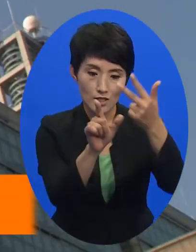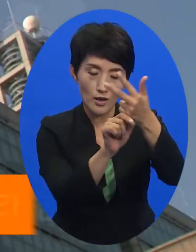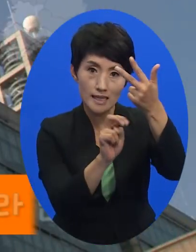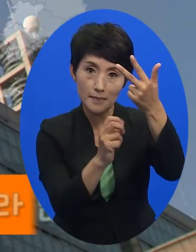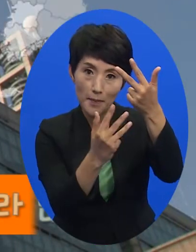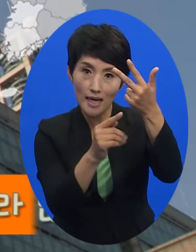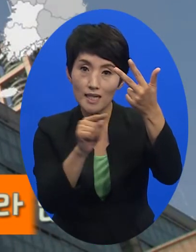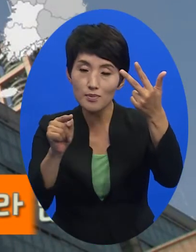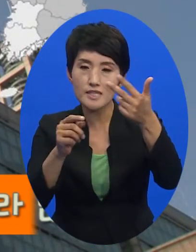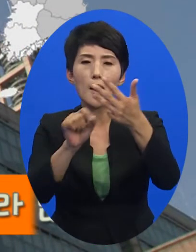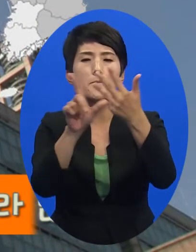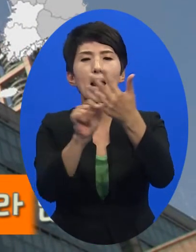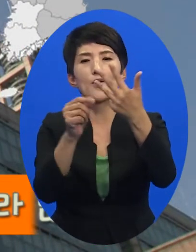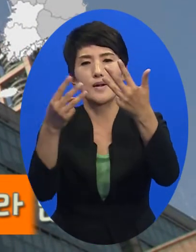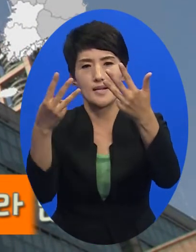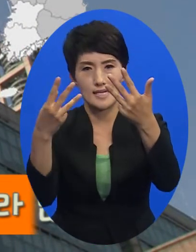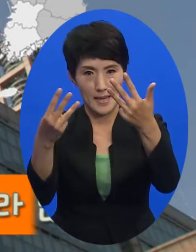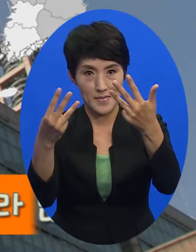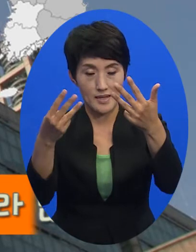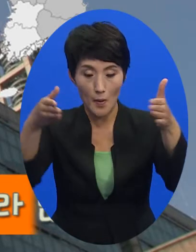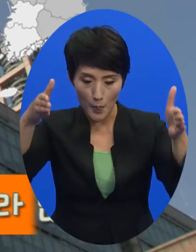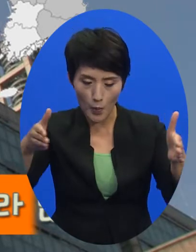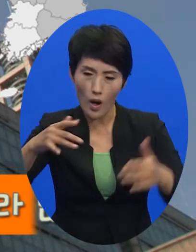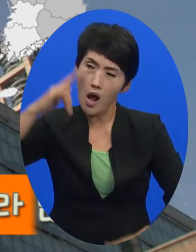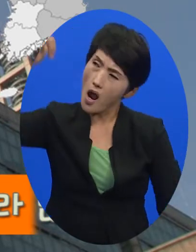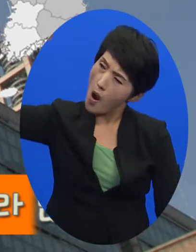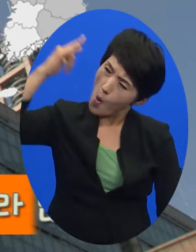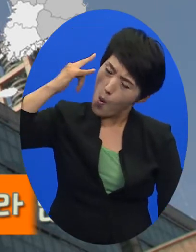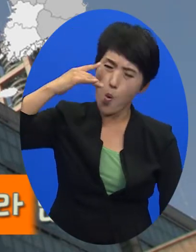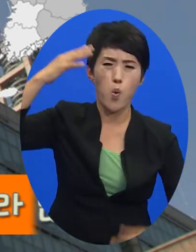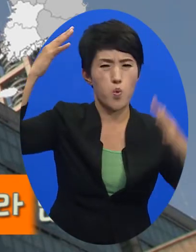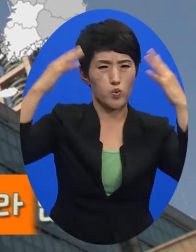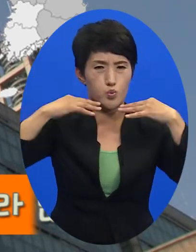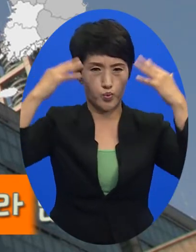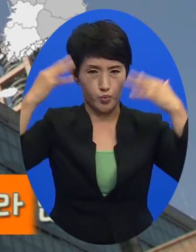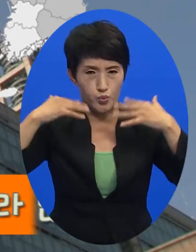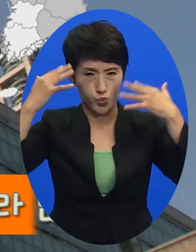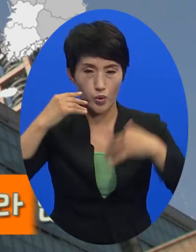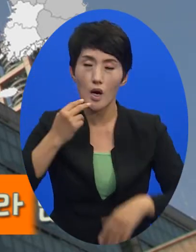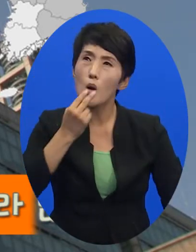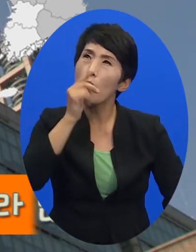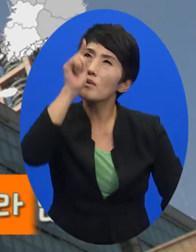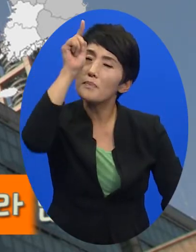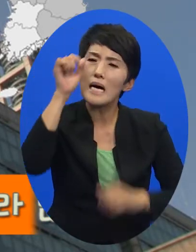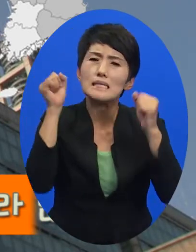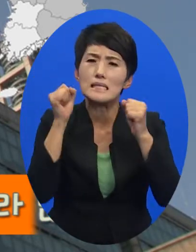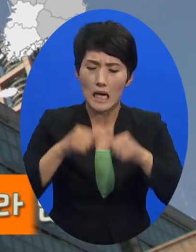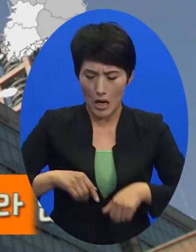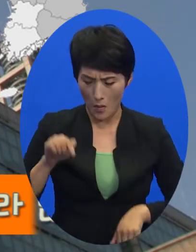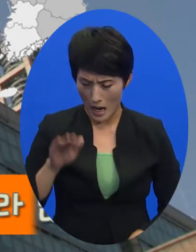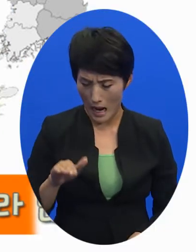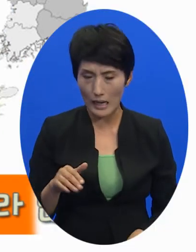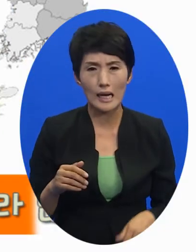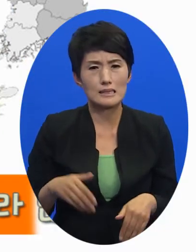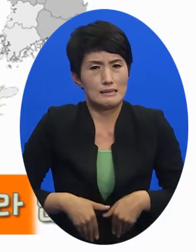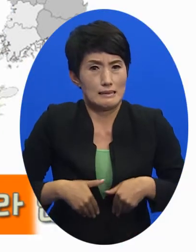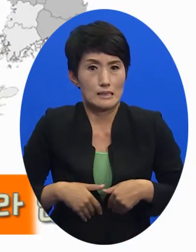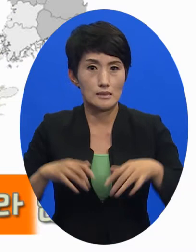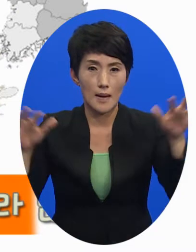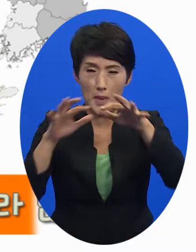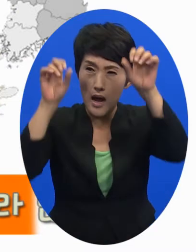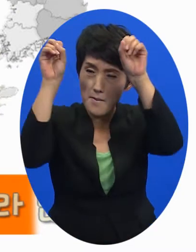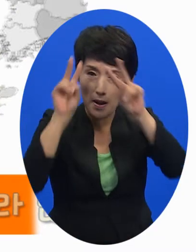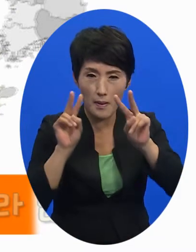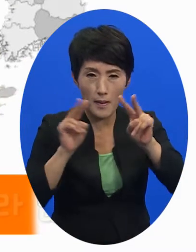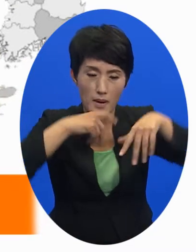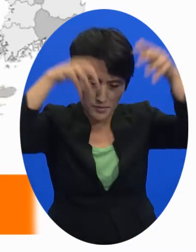7월 28일부터 8월 3일 사이에는 무더운 날씨가 이어지겠습니다. 또 대기 불안정에 의해 지역에 따라 많은 비가